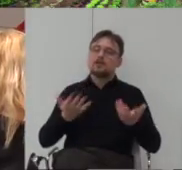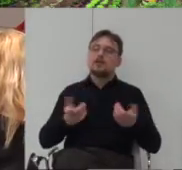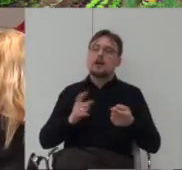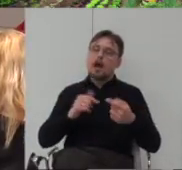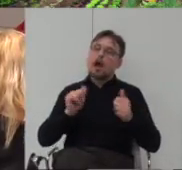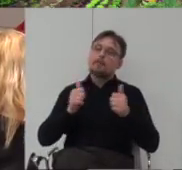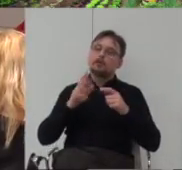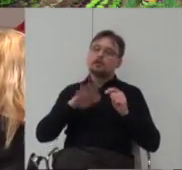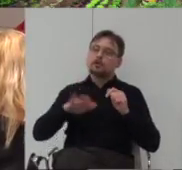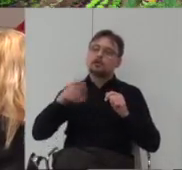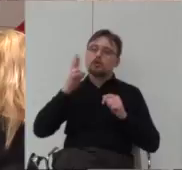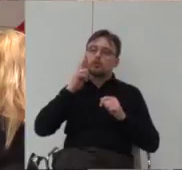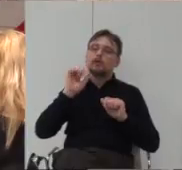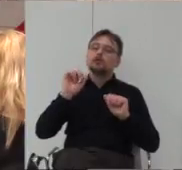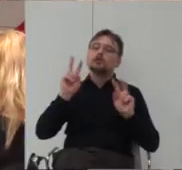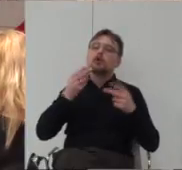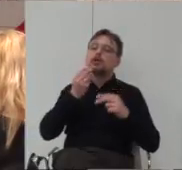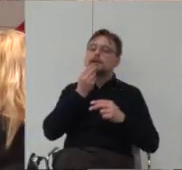całego procesu.